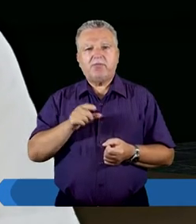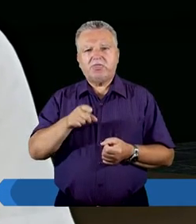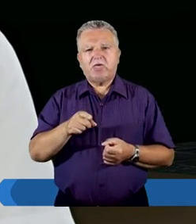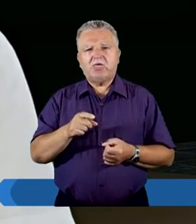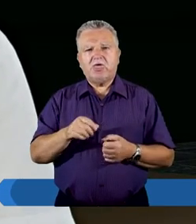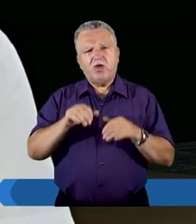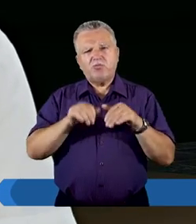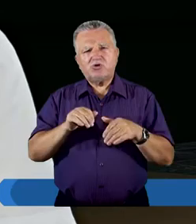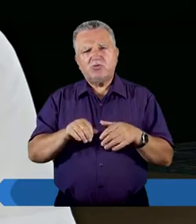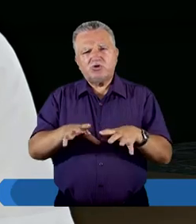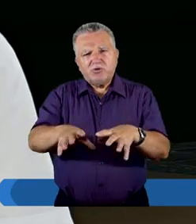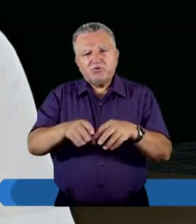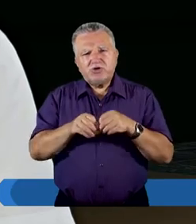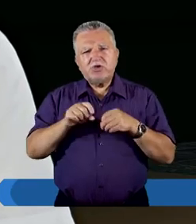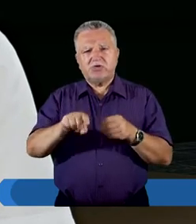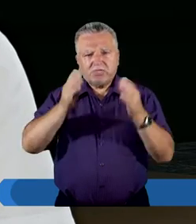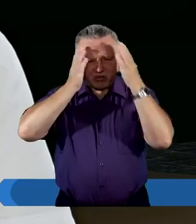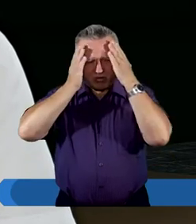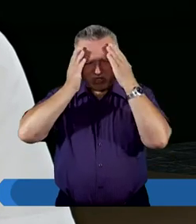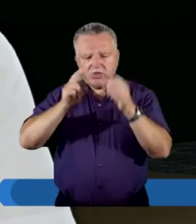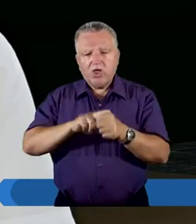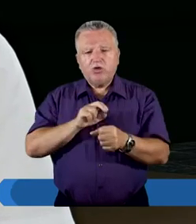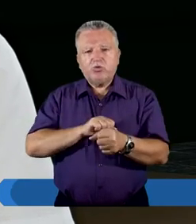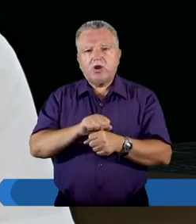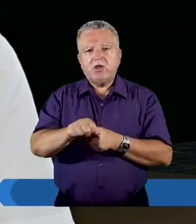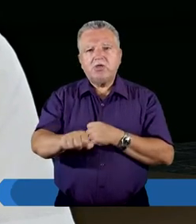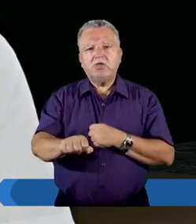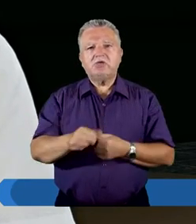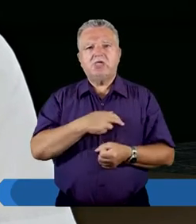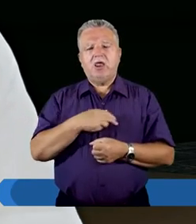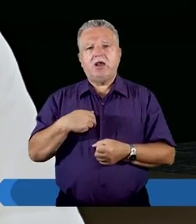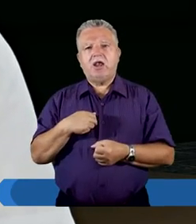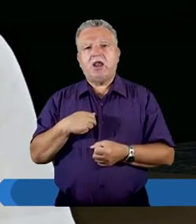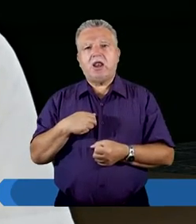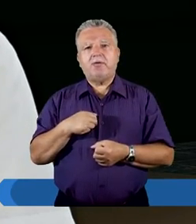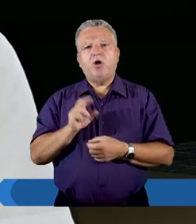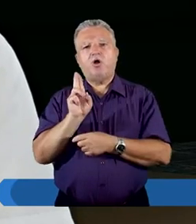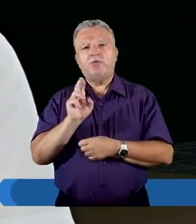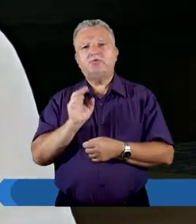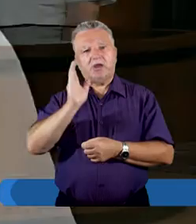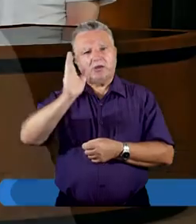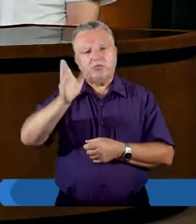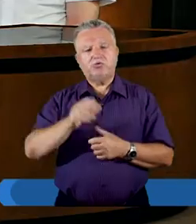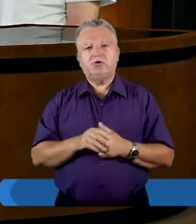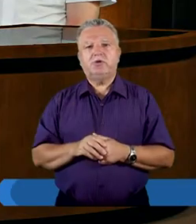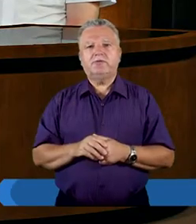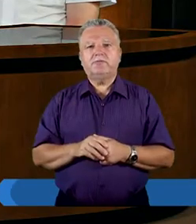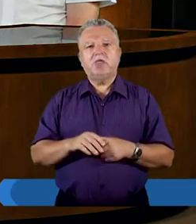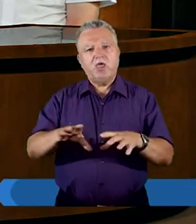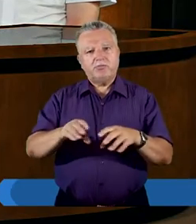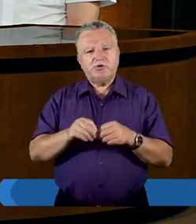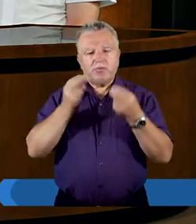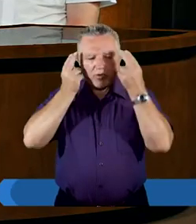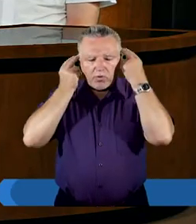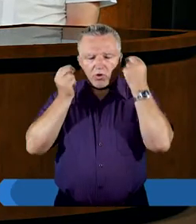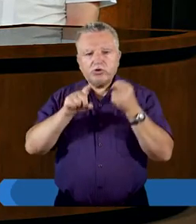percepcji, by przyjąć tę wiedzę, która jest tam gdzieś później obiecana nam, do której musimy dojść. Więc przyjmijmy